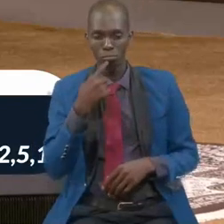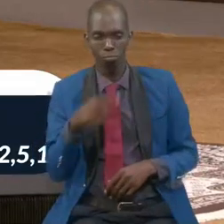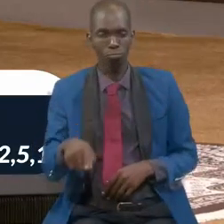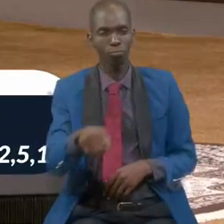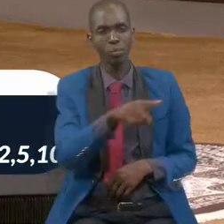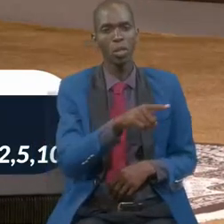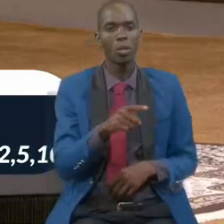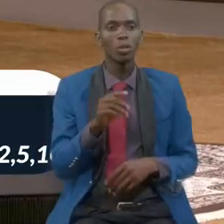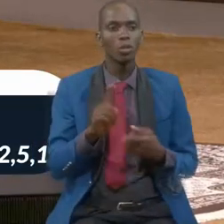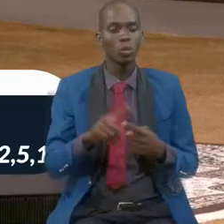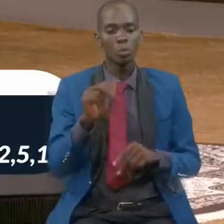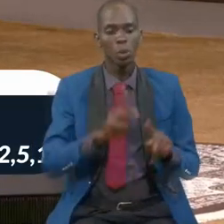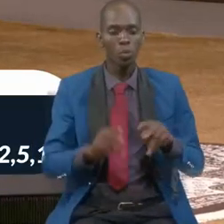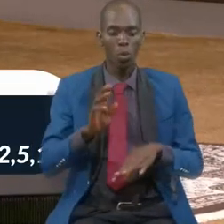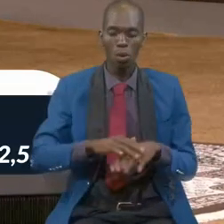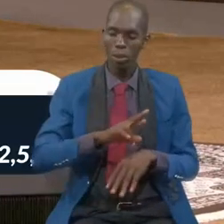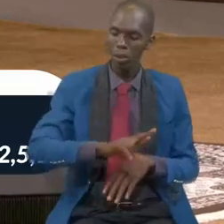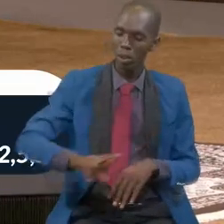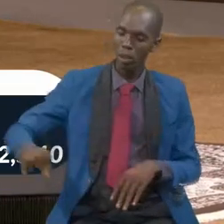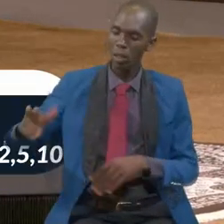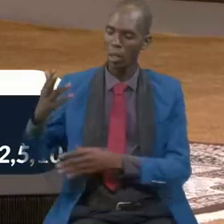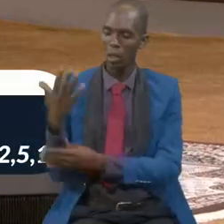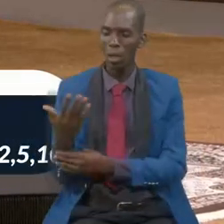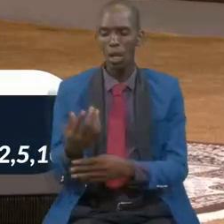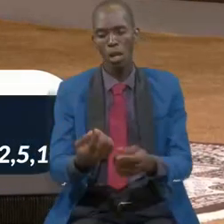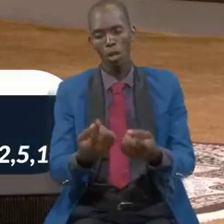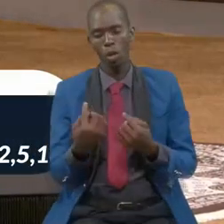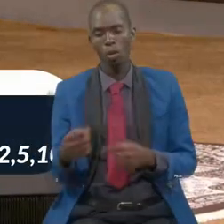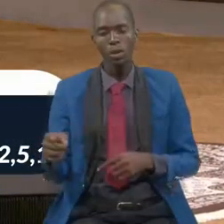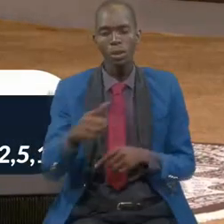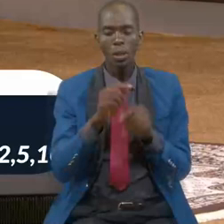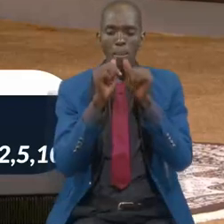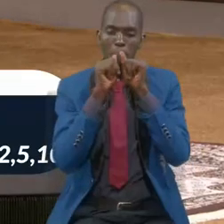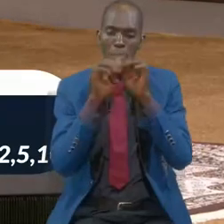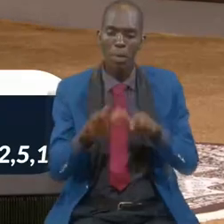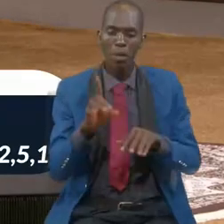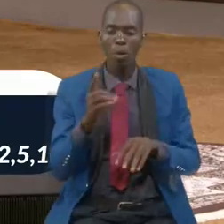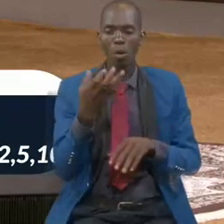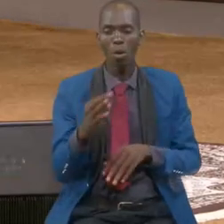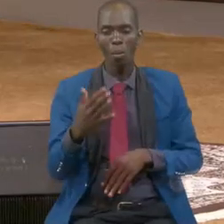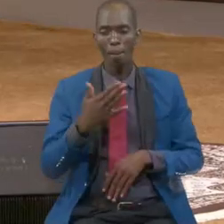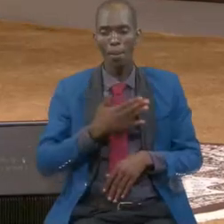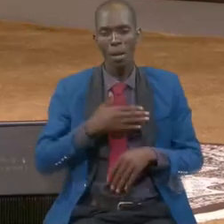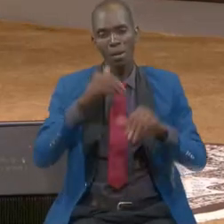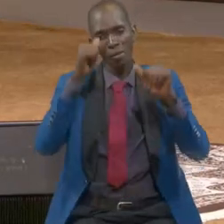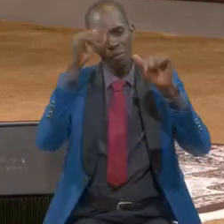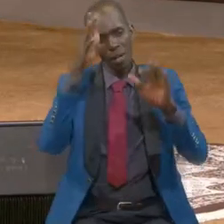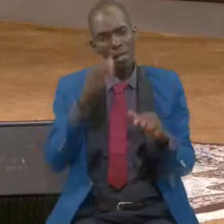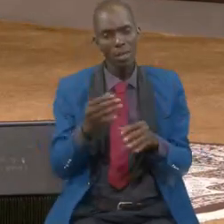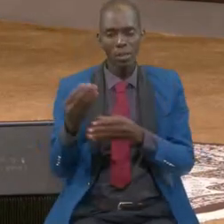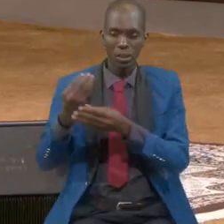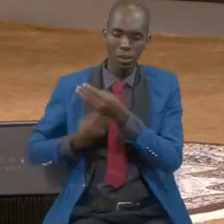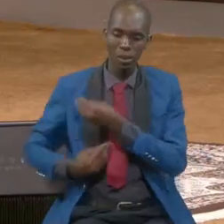34. Alors le roi dira à ceux qui seront à sa droite: venez, vous qui êtes bénis de mon